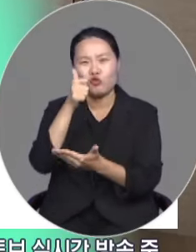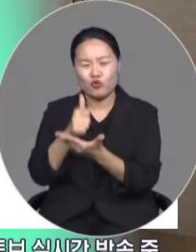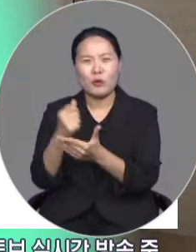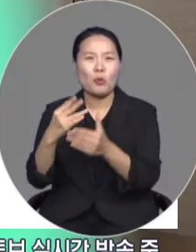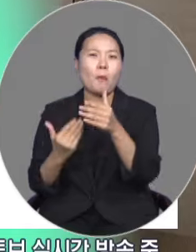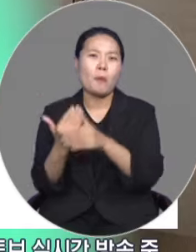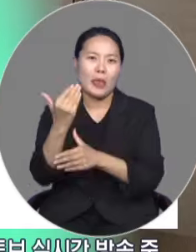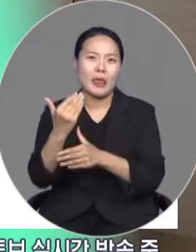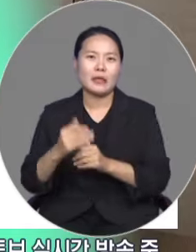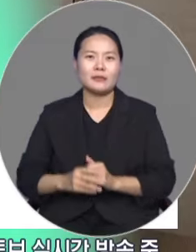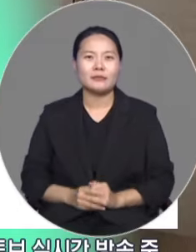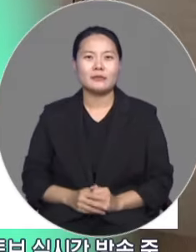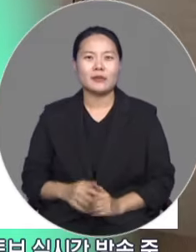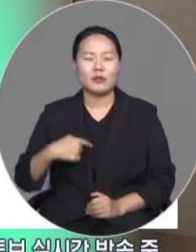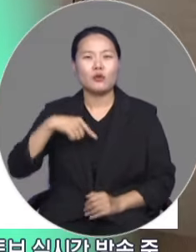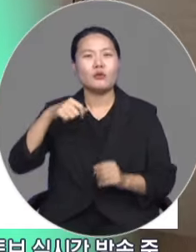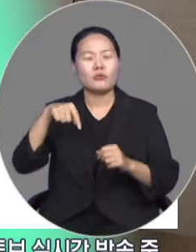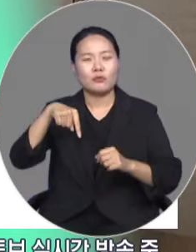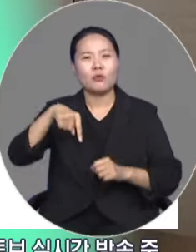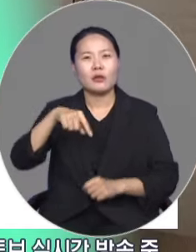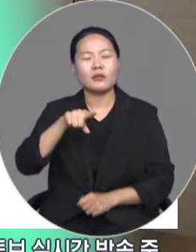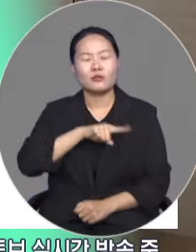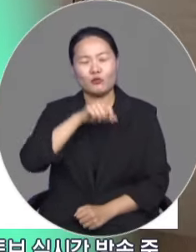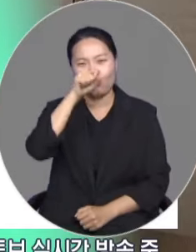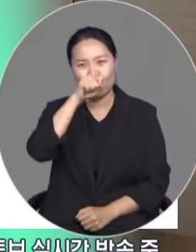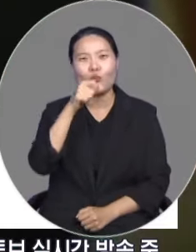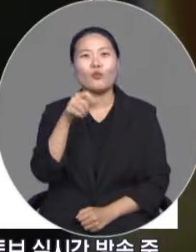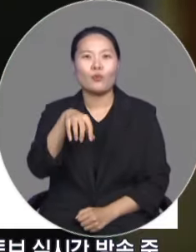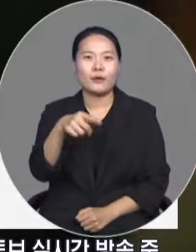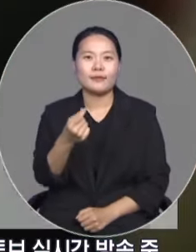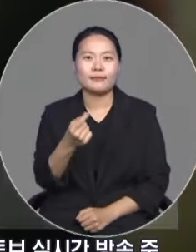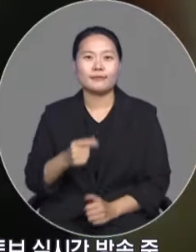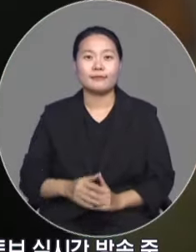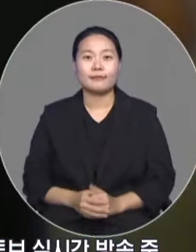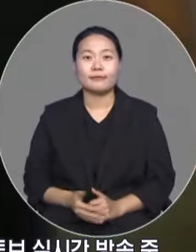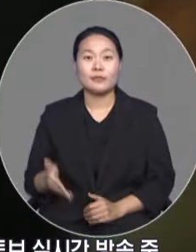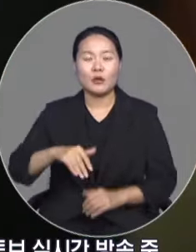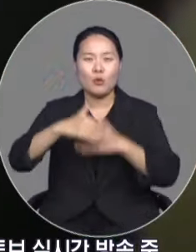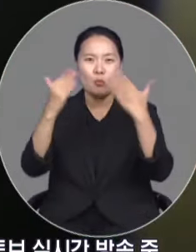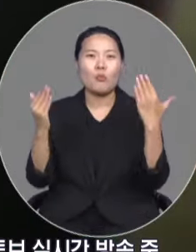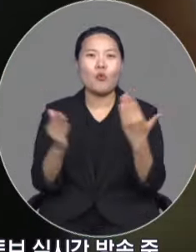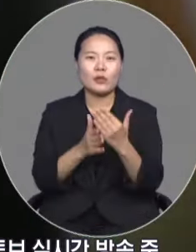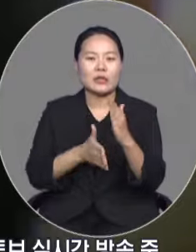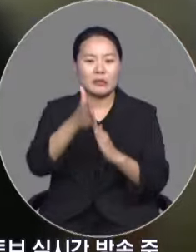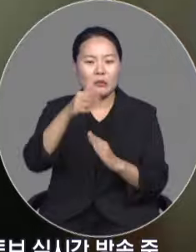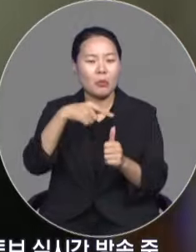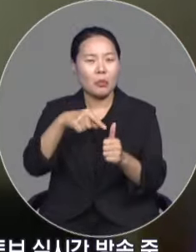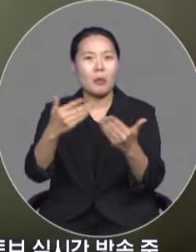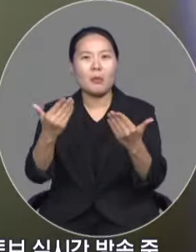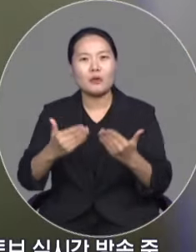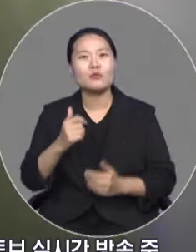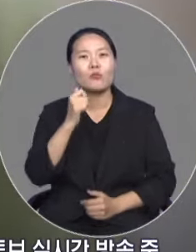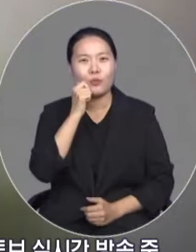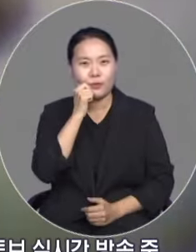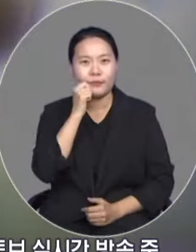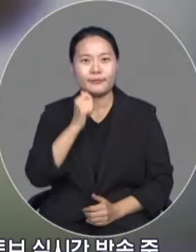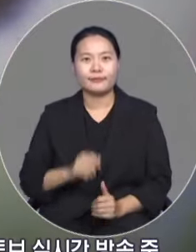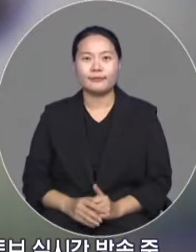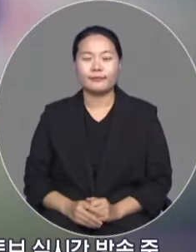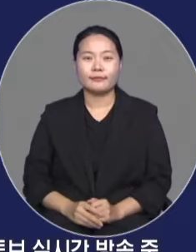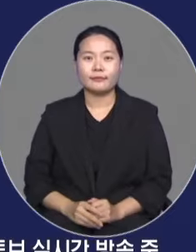있거든요. 저는 여기가 정말 좋은 곳이라고 생각해요. 하지만 모두가 이런 시설에서 교육받을 수 있는 건